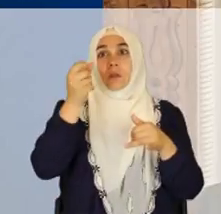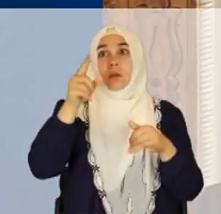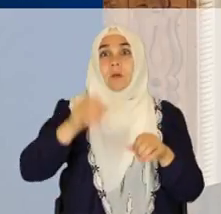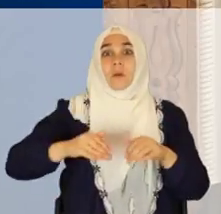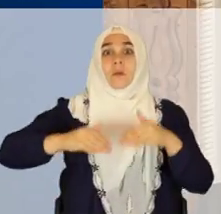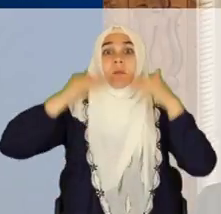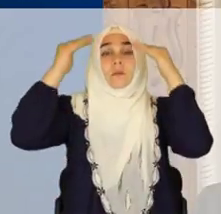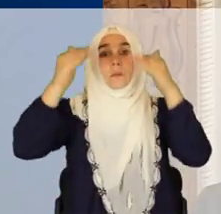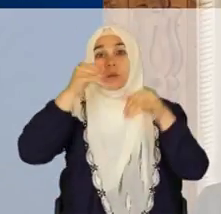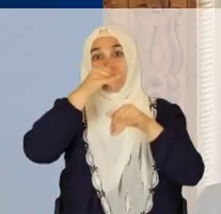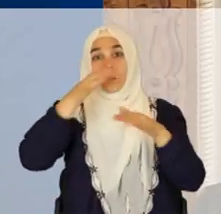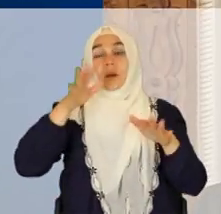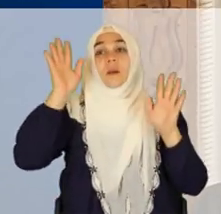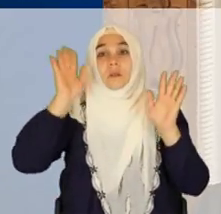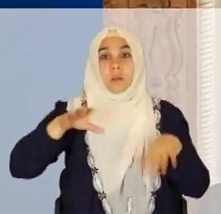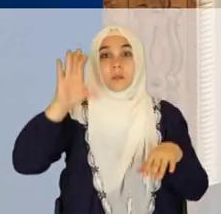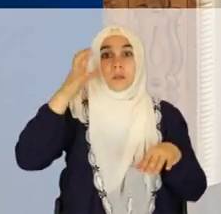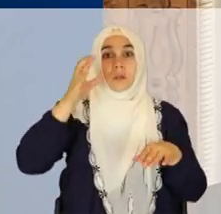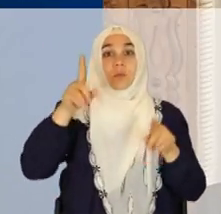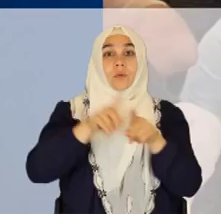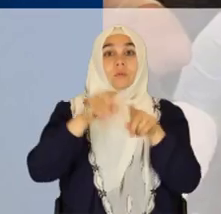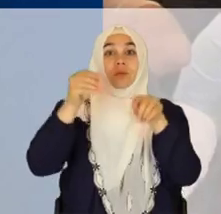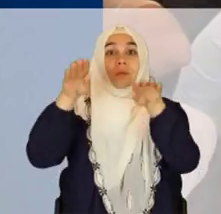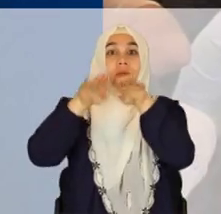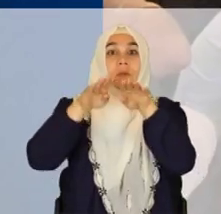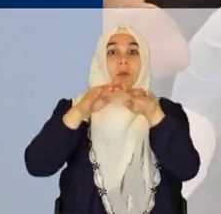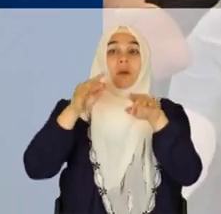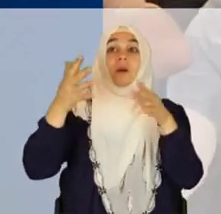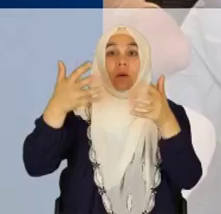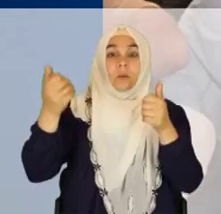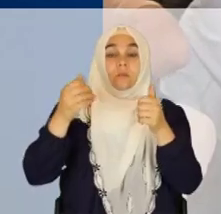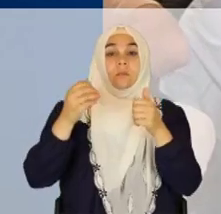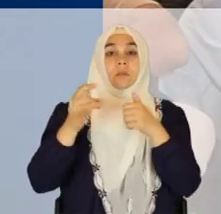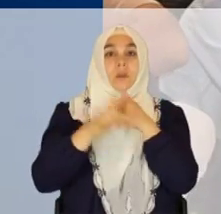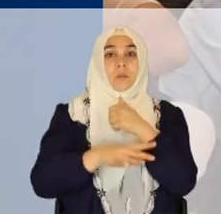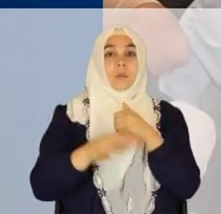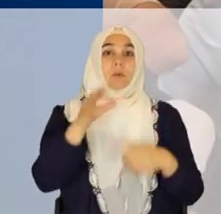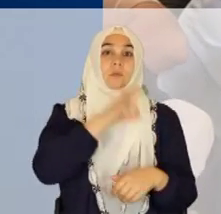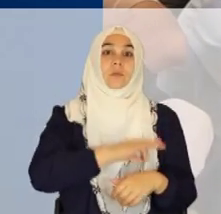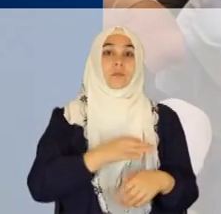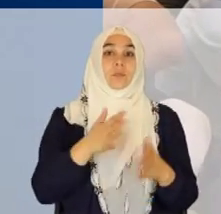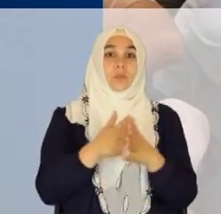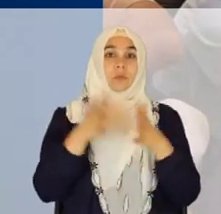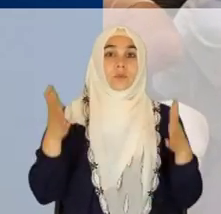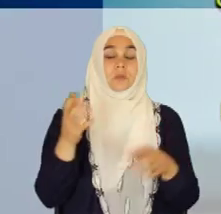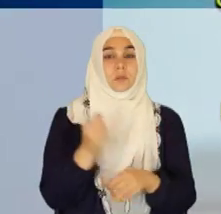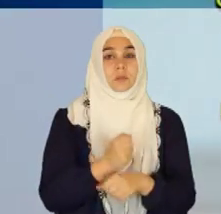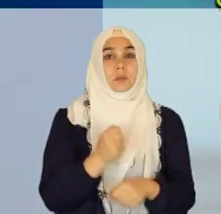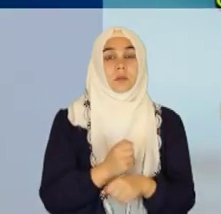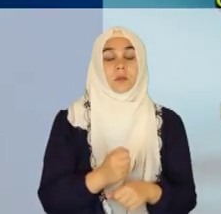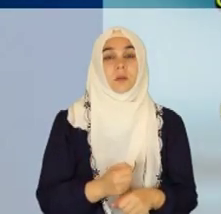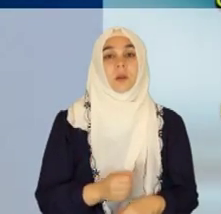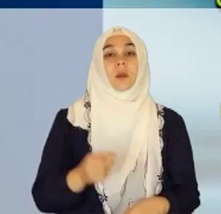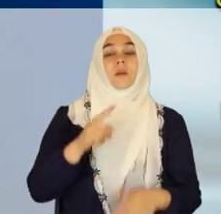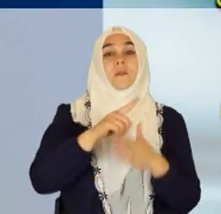ketdi. Kumushdan qildik, kambag'allarga ko'proq foyda bo'ladi. Bu masalalarda shuni qilinadi.